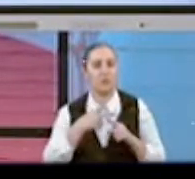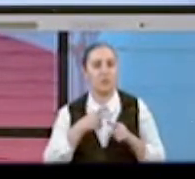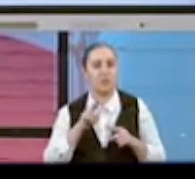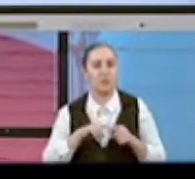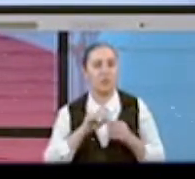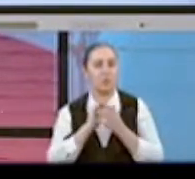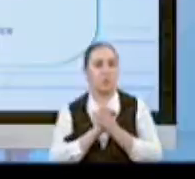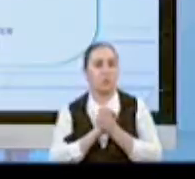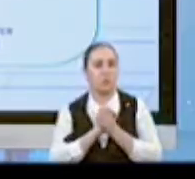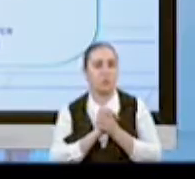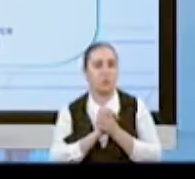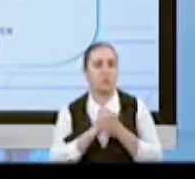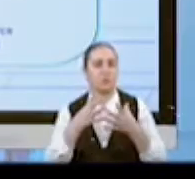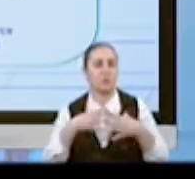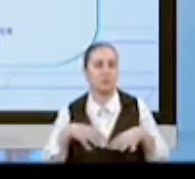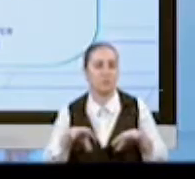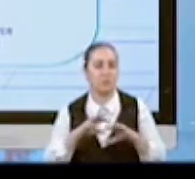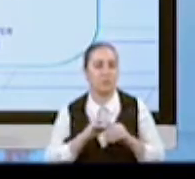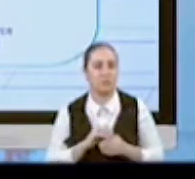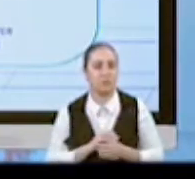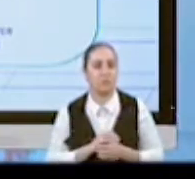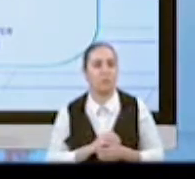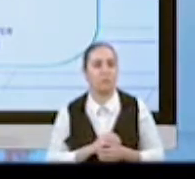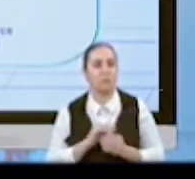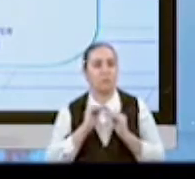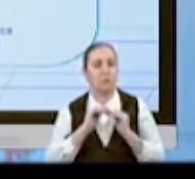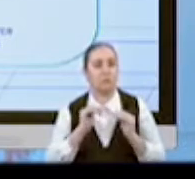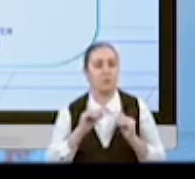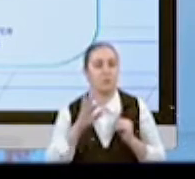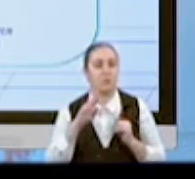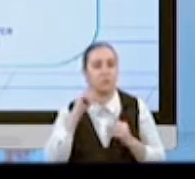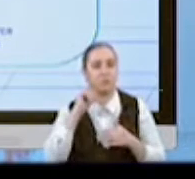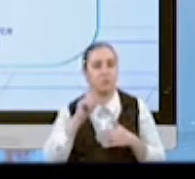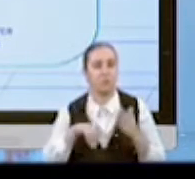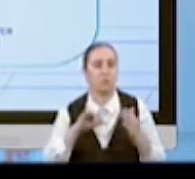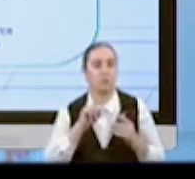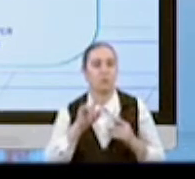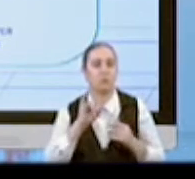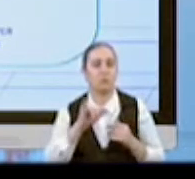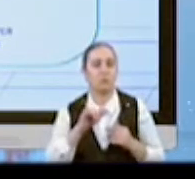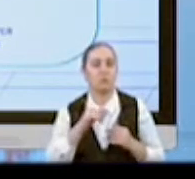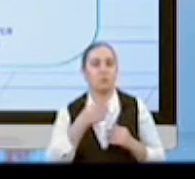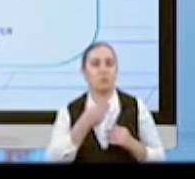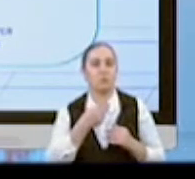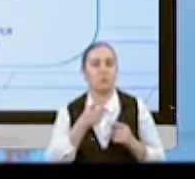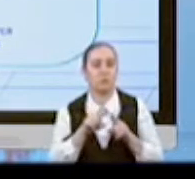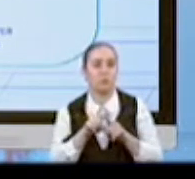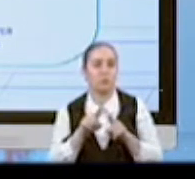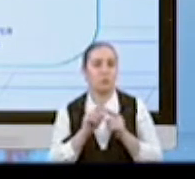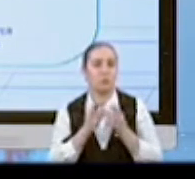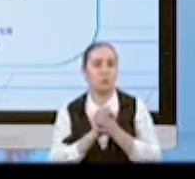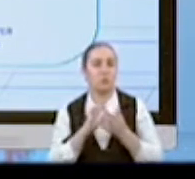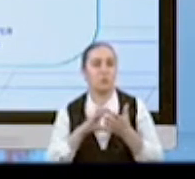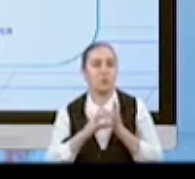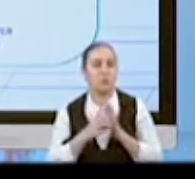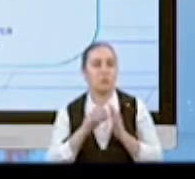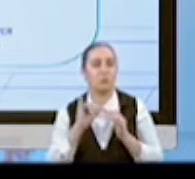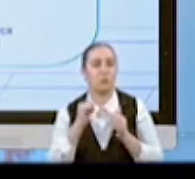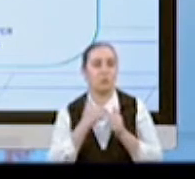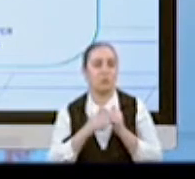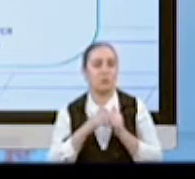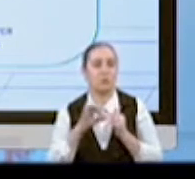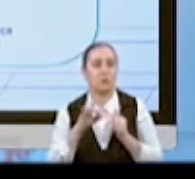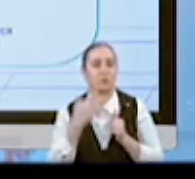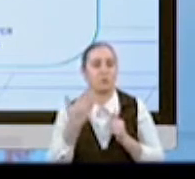это дружная семья. Ребята, я уверена, что у вас тоже очень дружный класс, но у каждого из